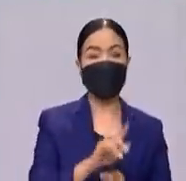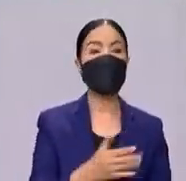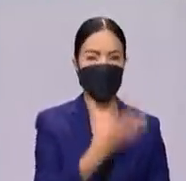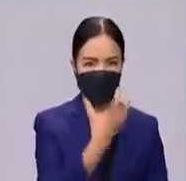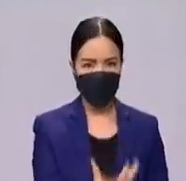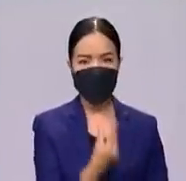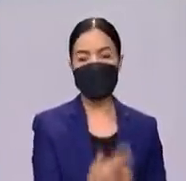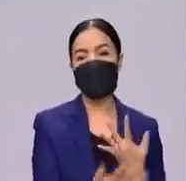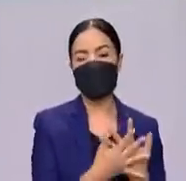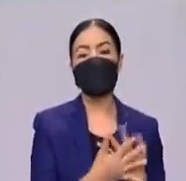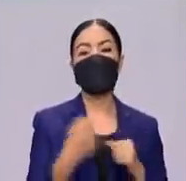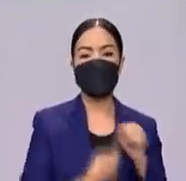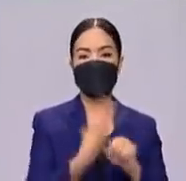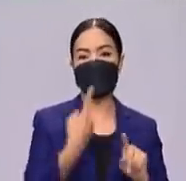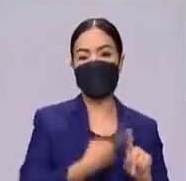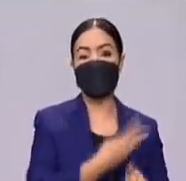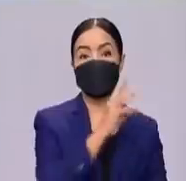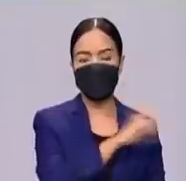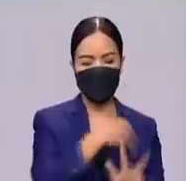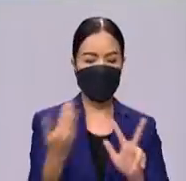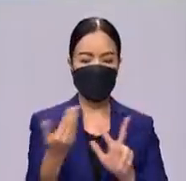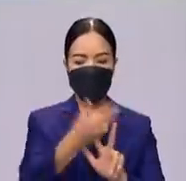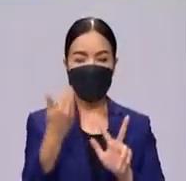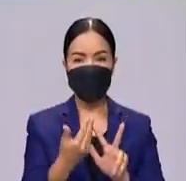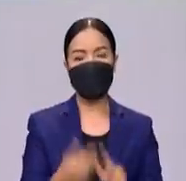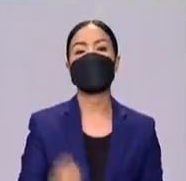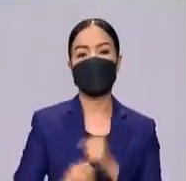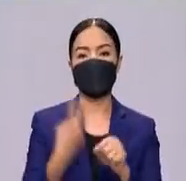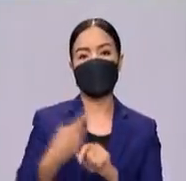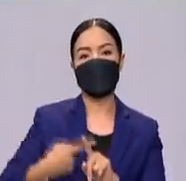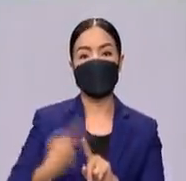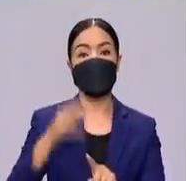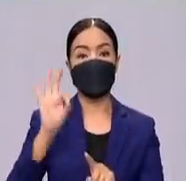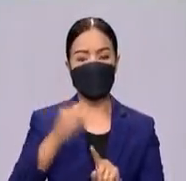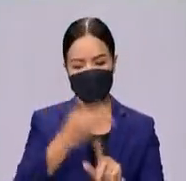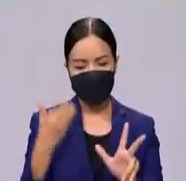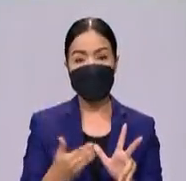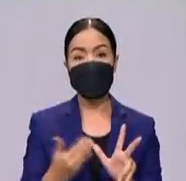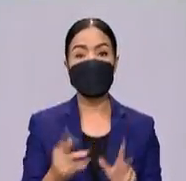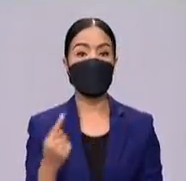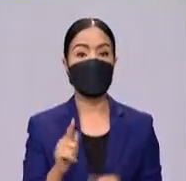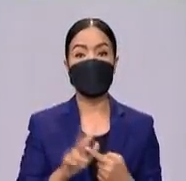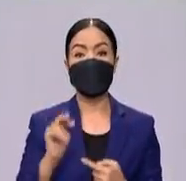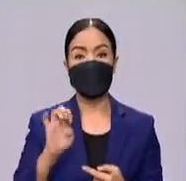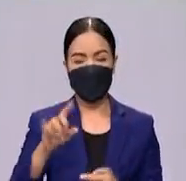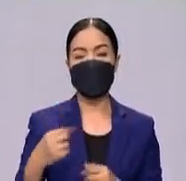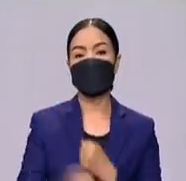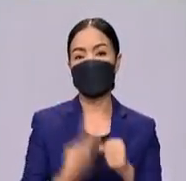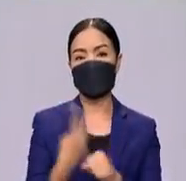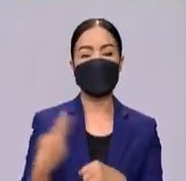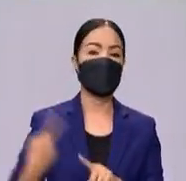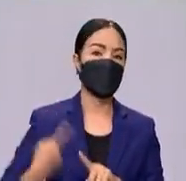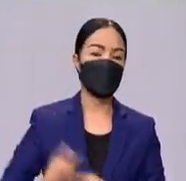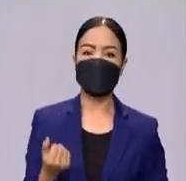คุก2ปี6เดือนจำเลยที่2นายยงเหลือจำคุก2ปี9เดือนและจำเลยที่4นายธานีเหลือจำคุก2ปี13